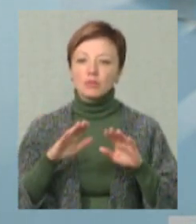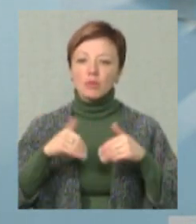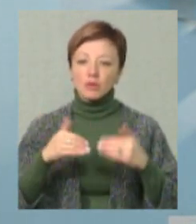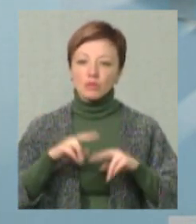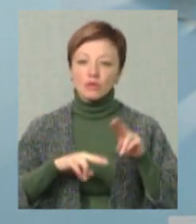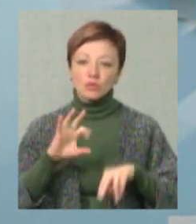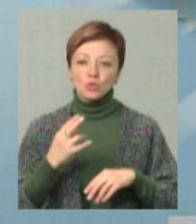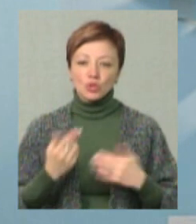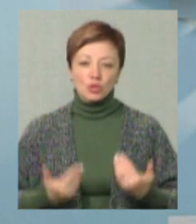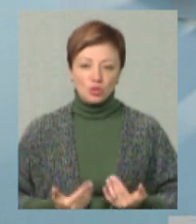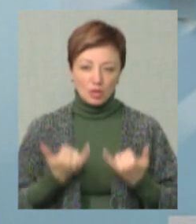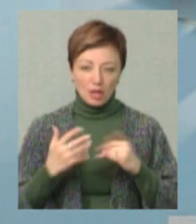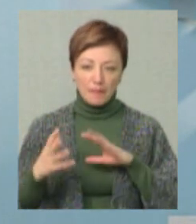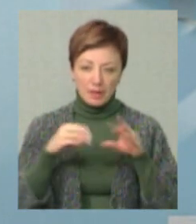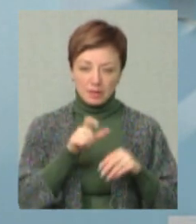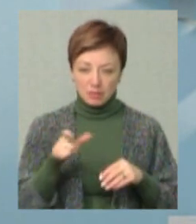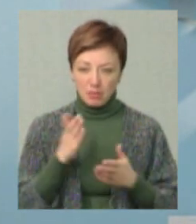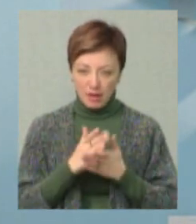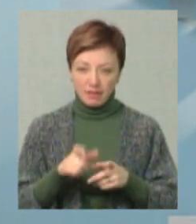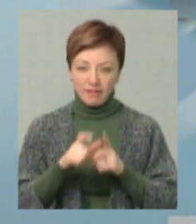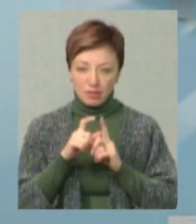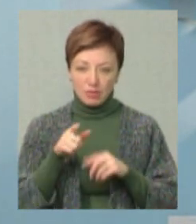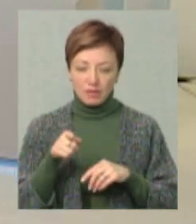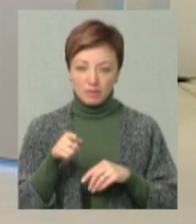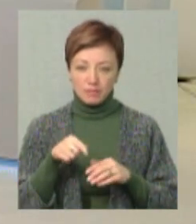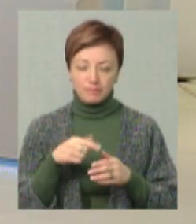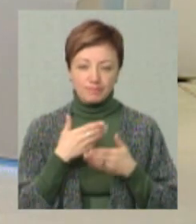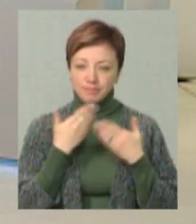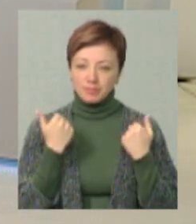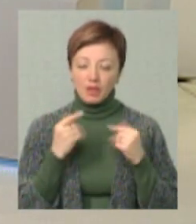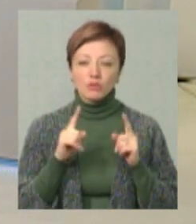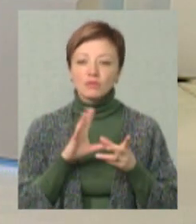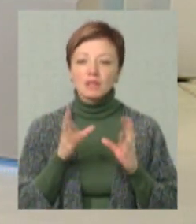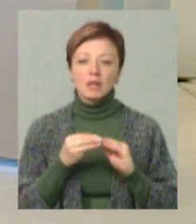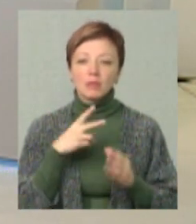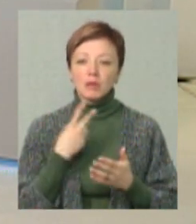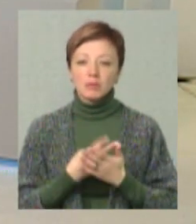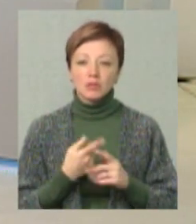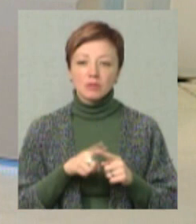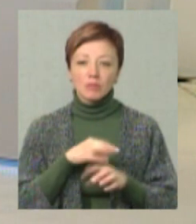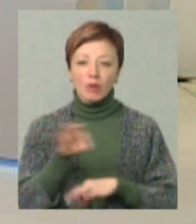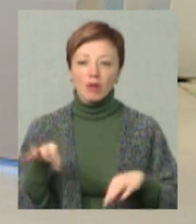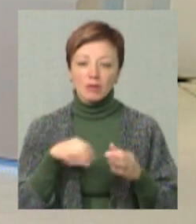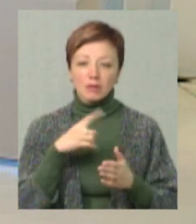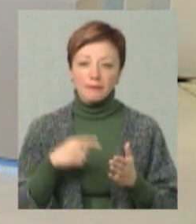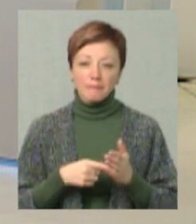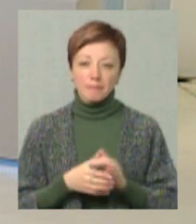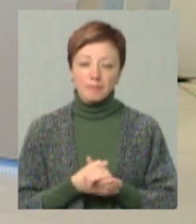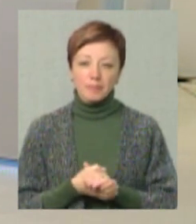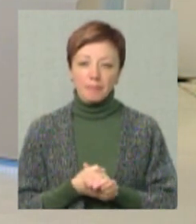будувати соціальне житло для переселенців. Чи маєте вже відповідь на цю пропозицію? Ні, немає. А що взагалі передбачає проєкт?